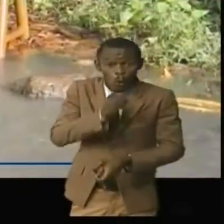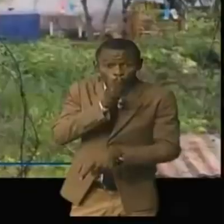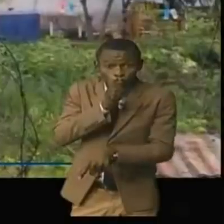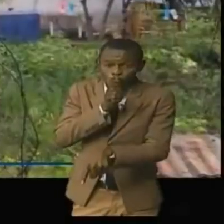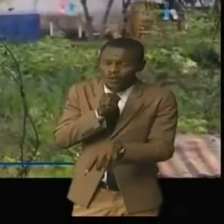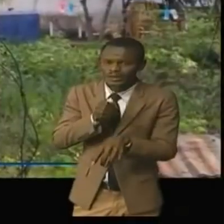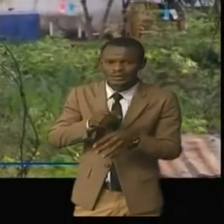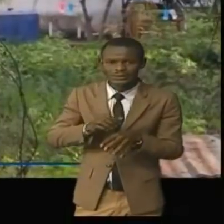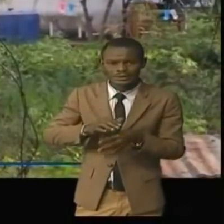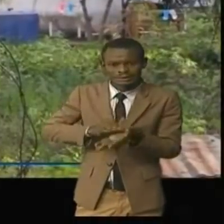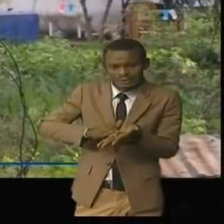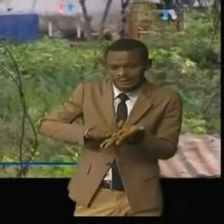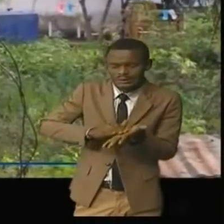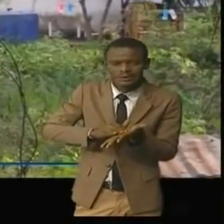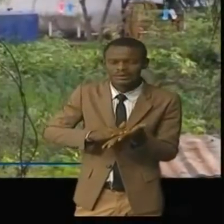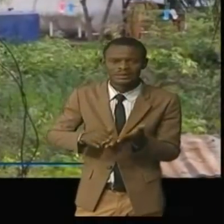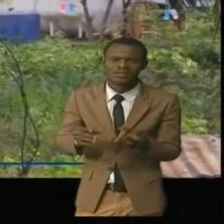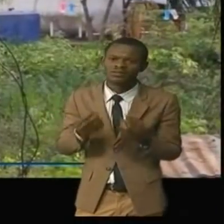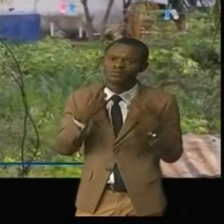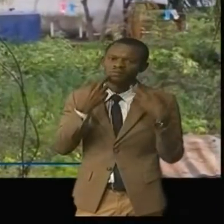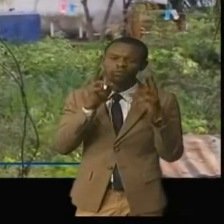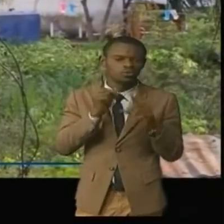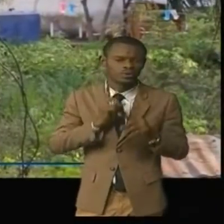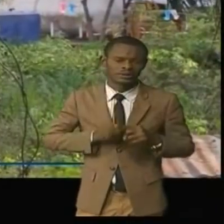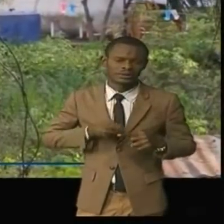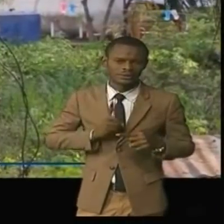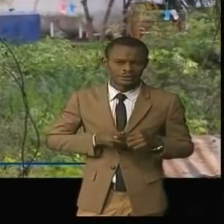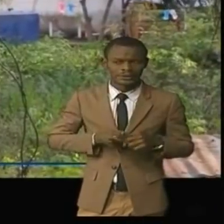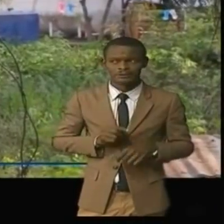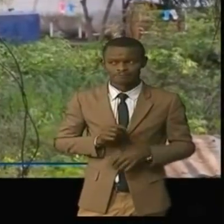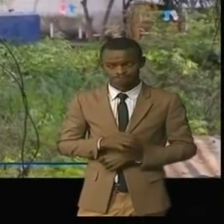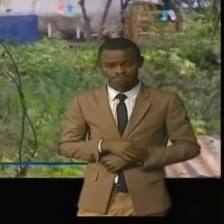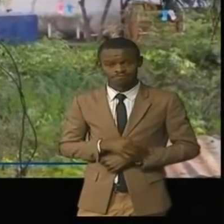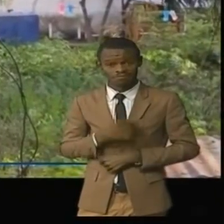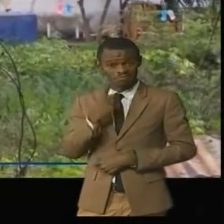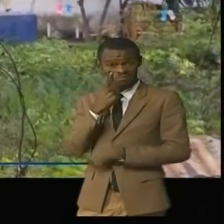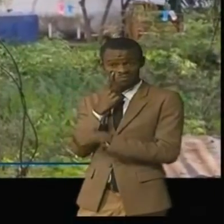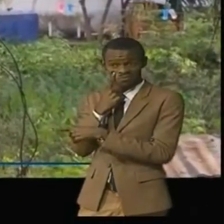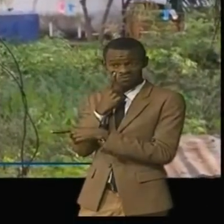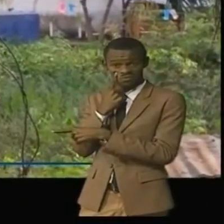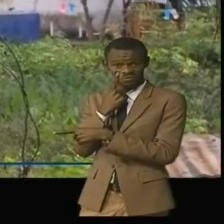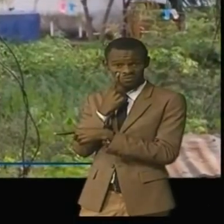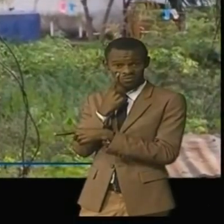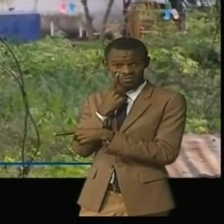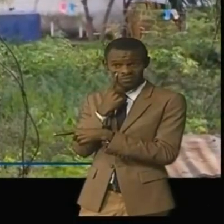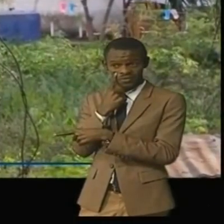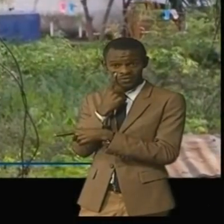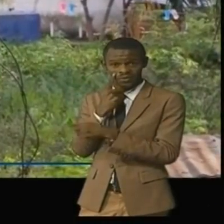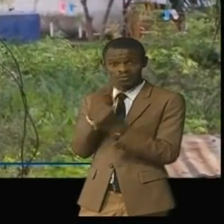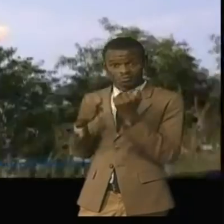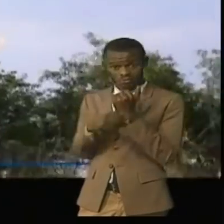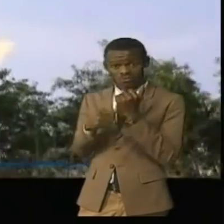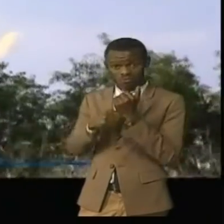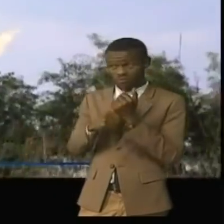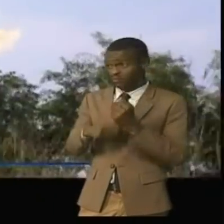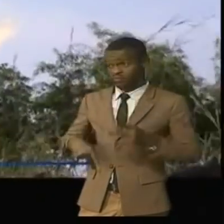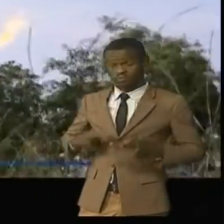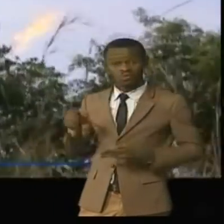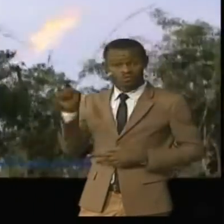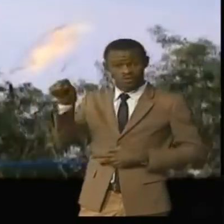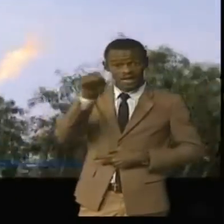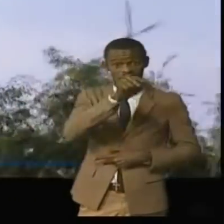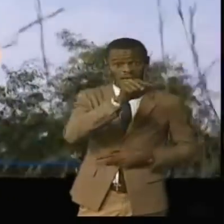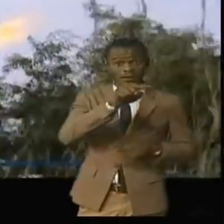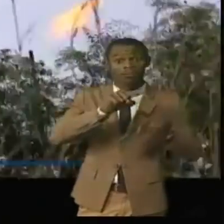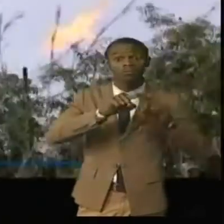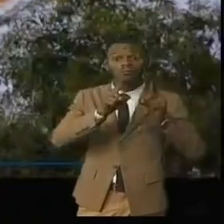Contourner ces installations donne une meilleure vue des torchères, entourées comme toujours des habitations. Les flammes ne s'éteignent